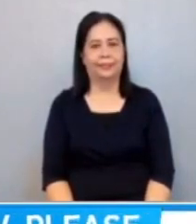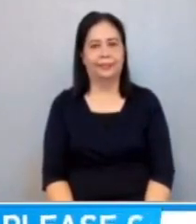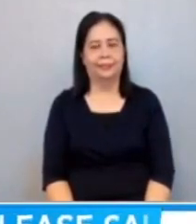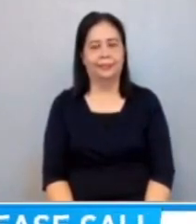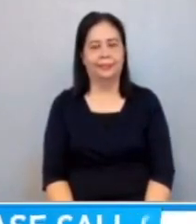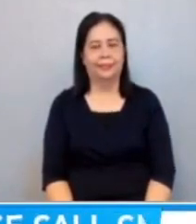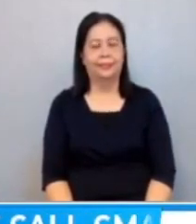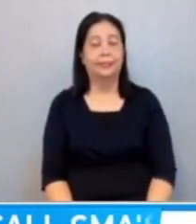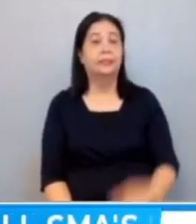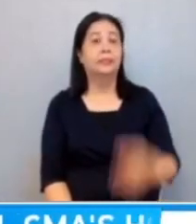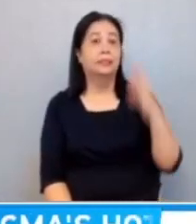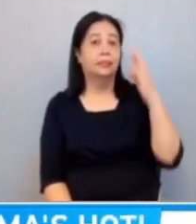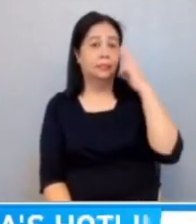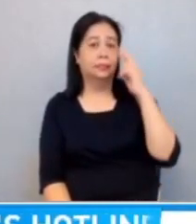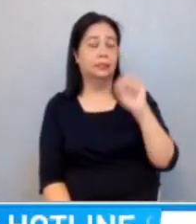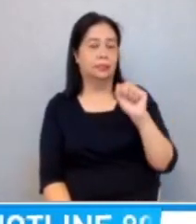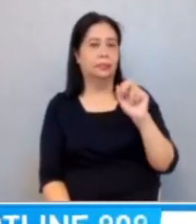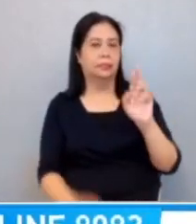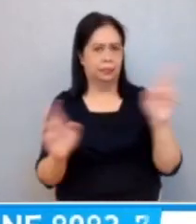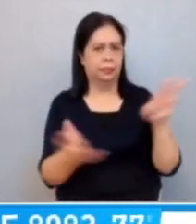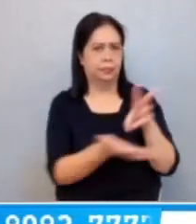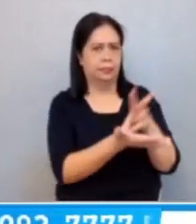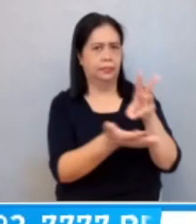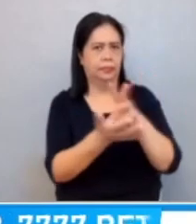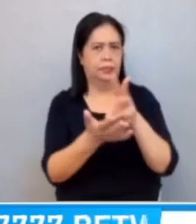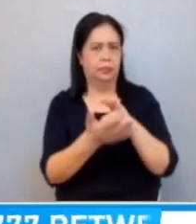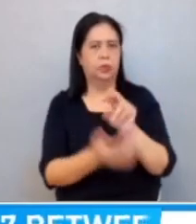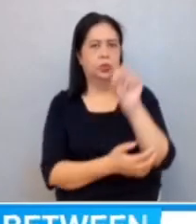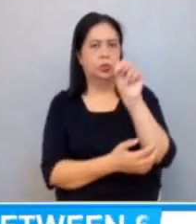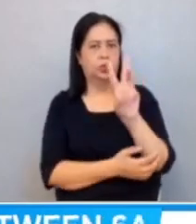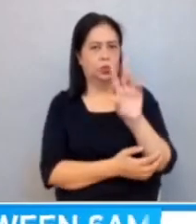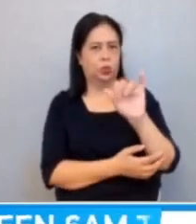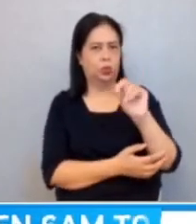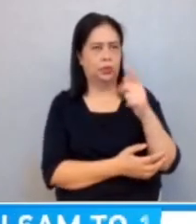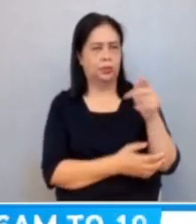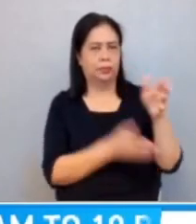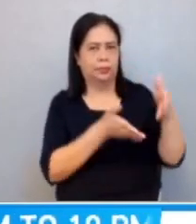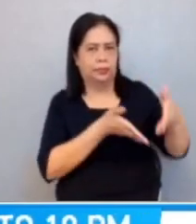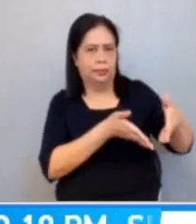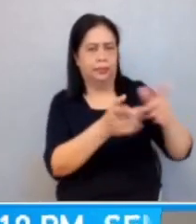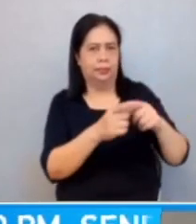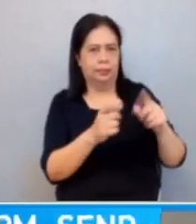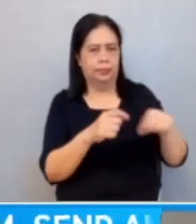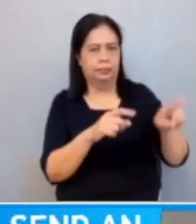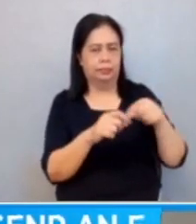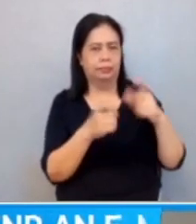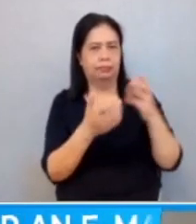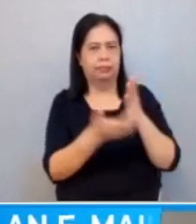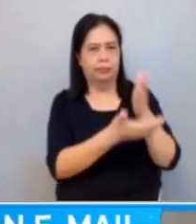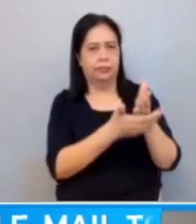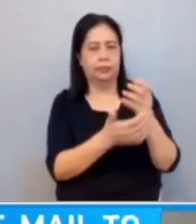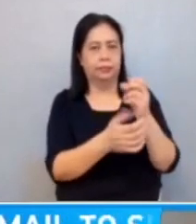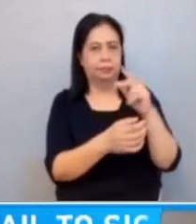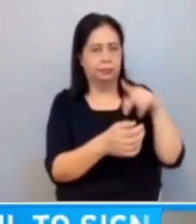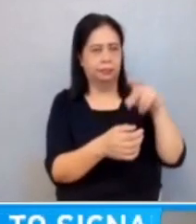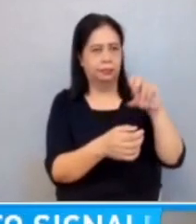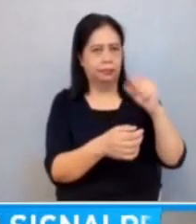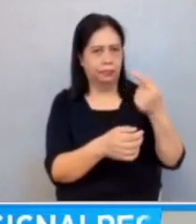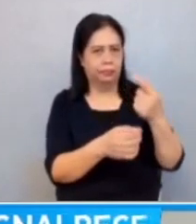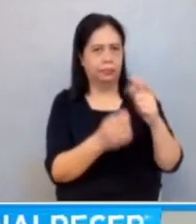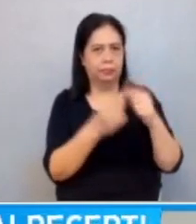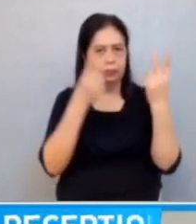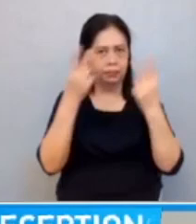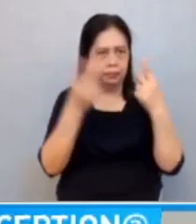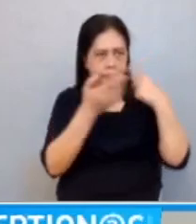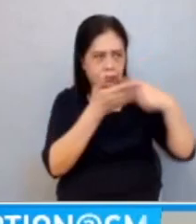Rafi, may nakatakda ng lugar sa North Wing Lobby kung saan magsasagawa ng tagging ang Presidential Security Group sa mga bisita sa unang